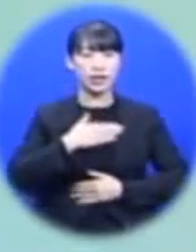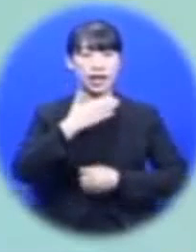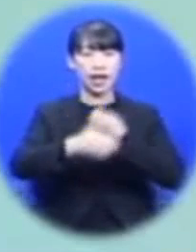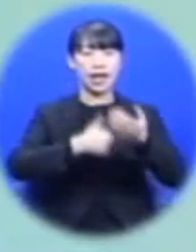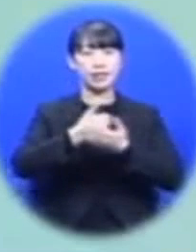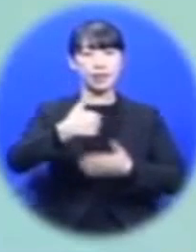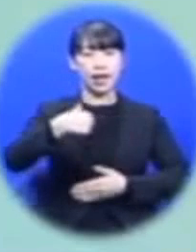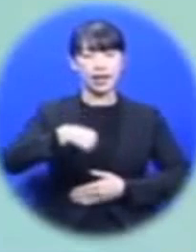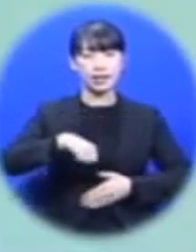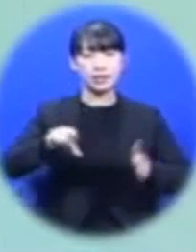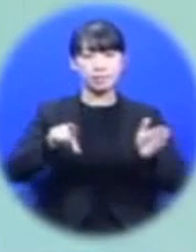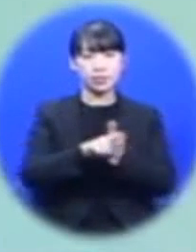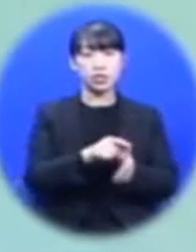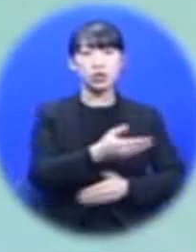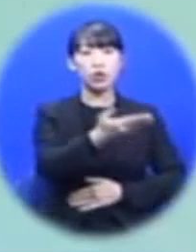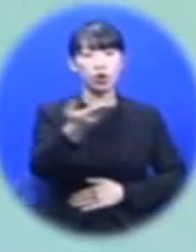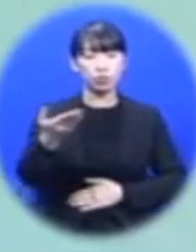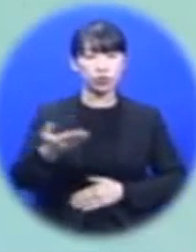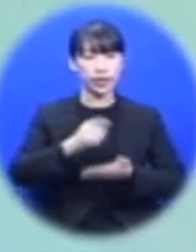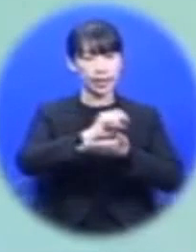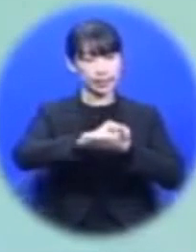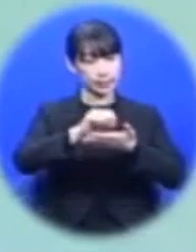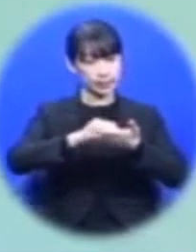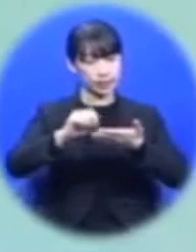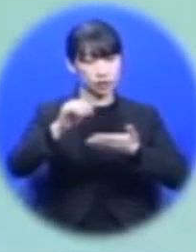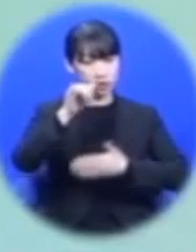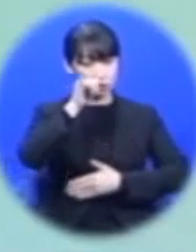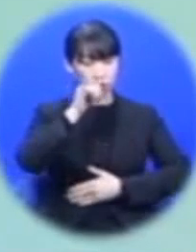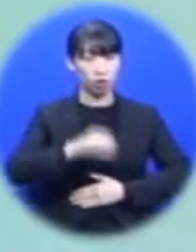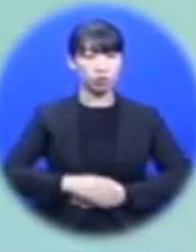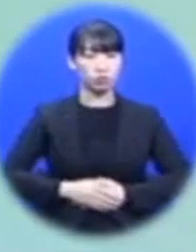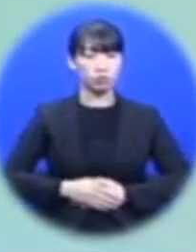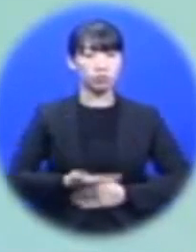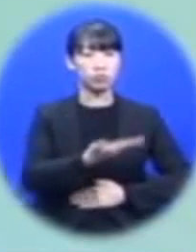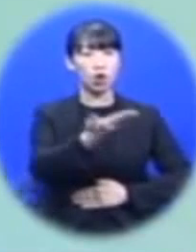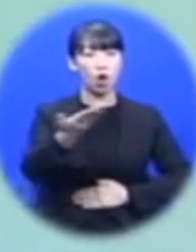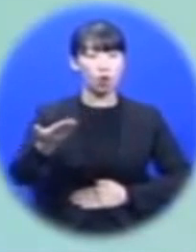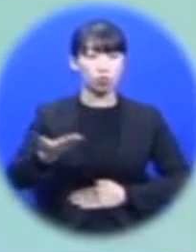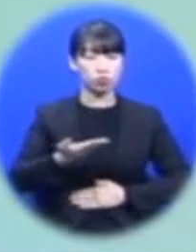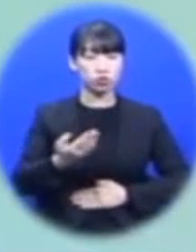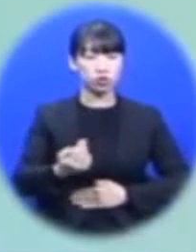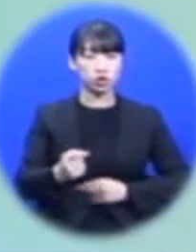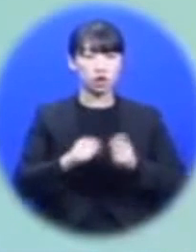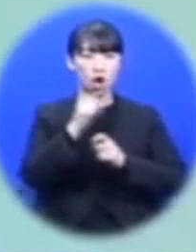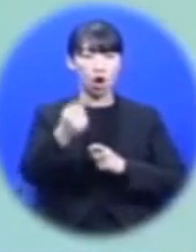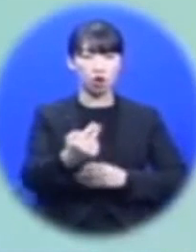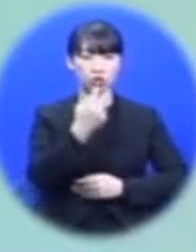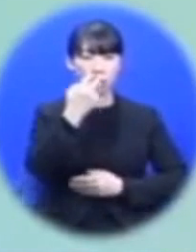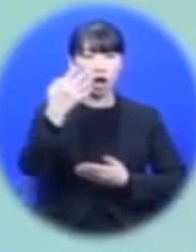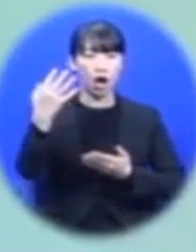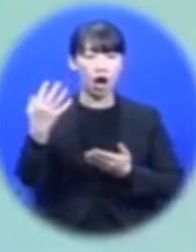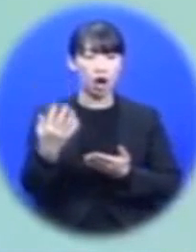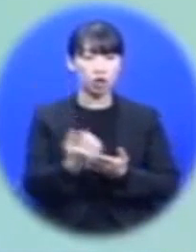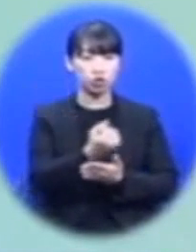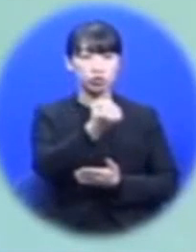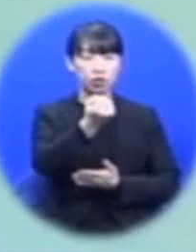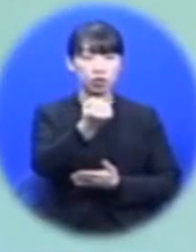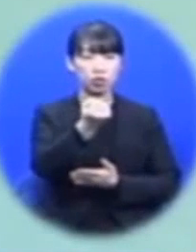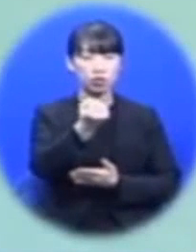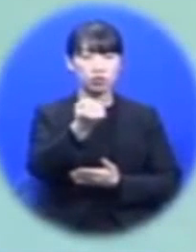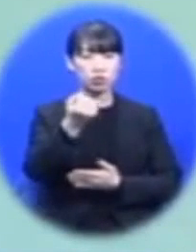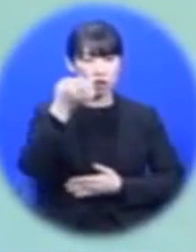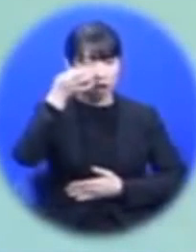사람들인 여러분에게이 글을 씁니다 그것은 여러분이 영원한 생명을 가지고 있다는 것을 알게 하려는